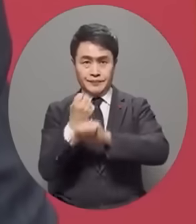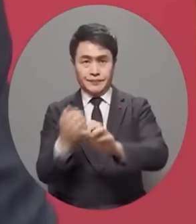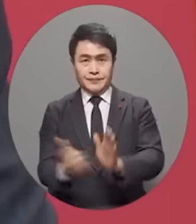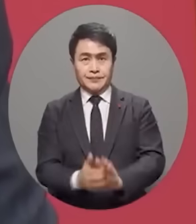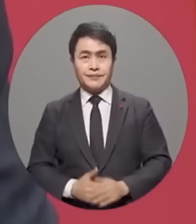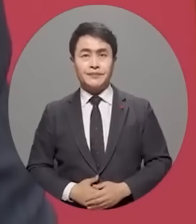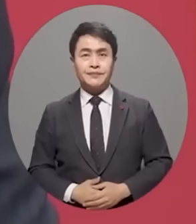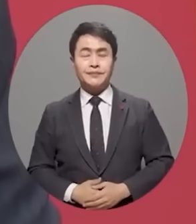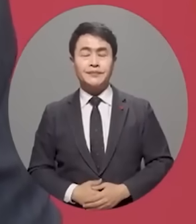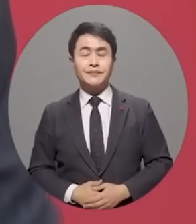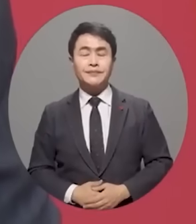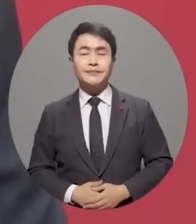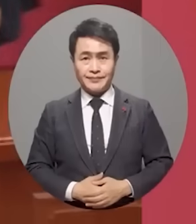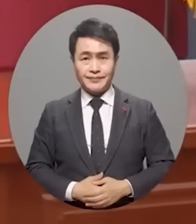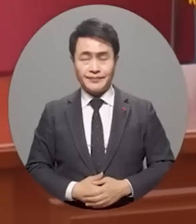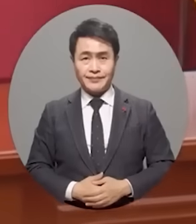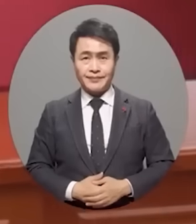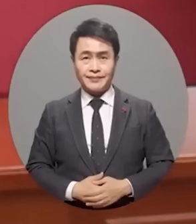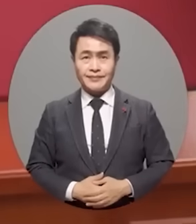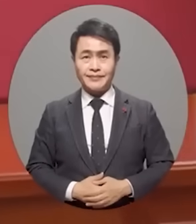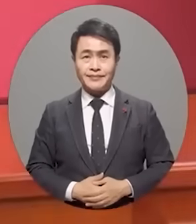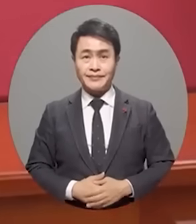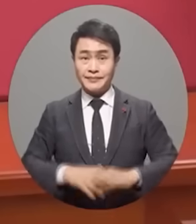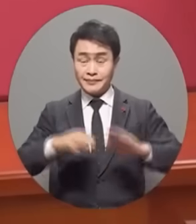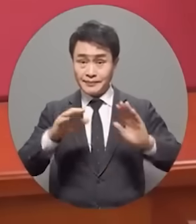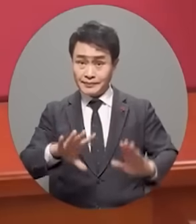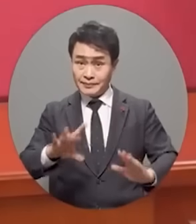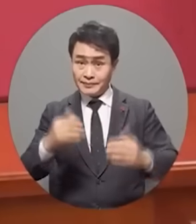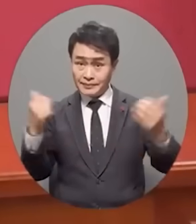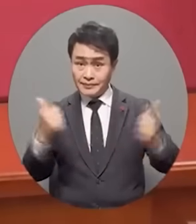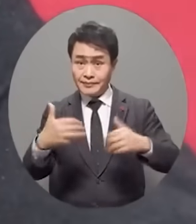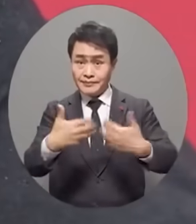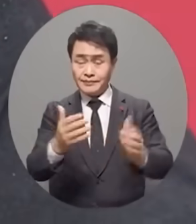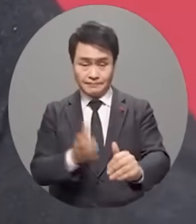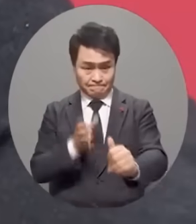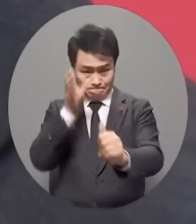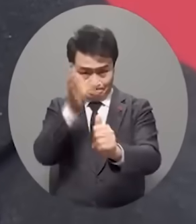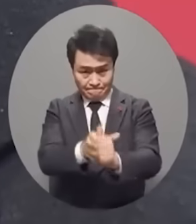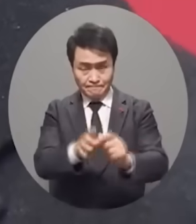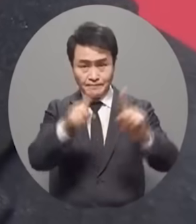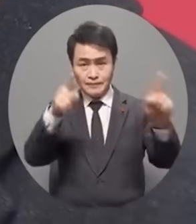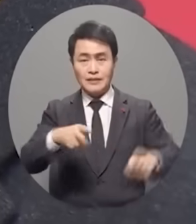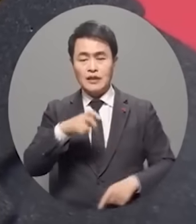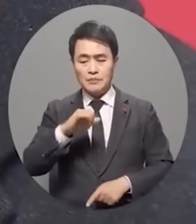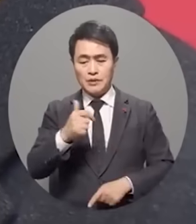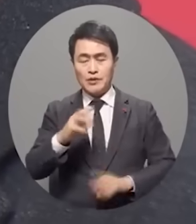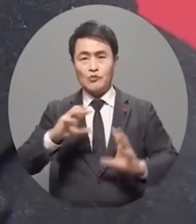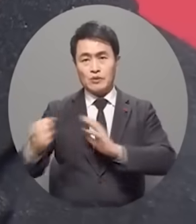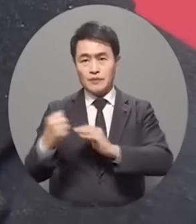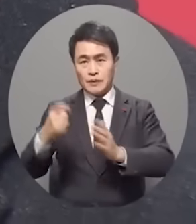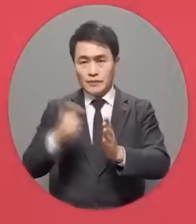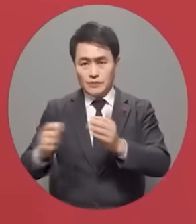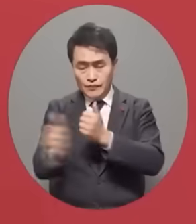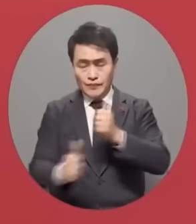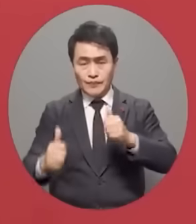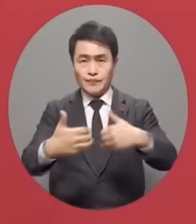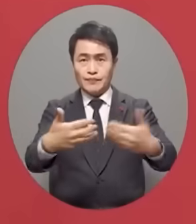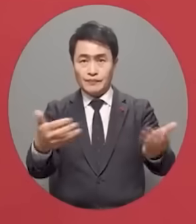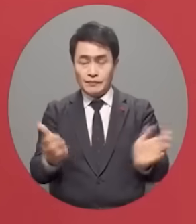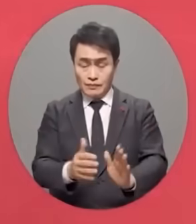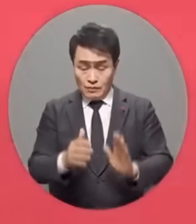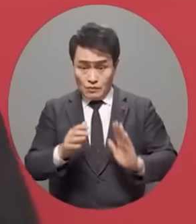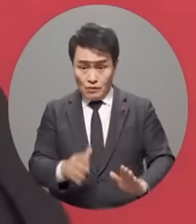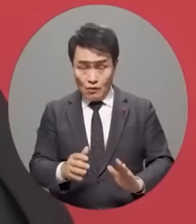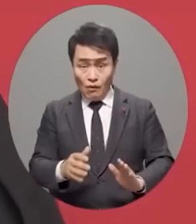뉴스 조희원입니다. 오늘 첫 회의를 앞두고 임명장을 받은 민경우 국민의힘 비상대책위원.